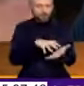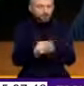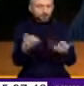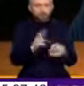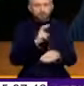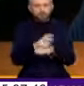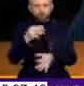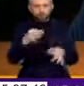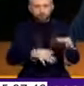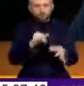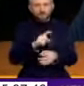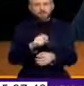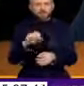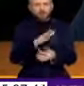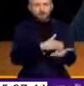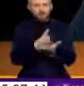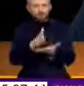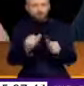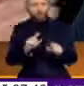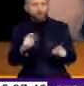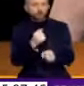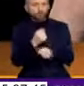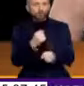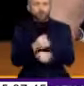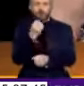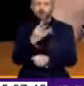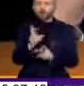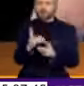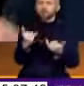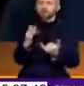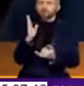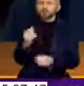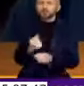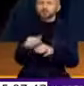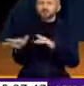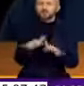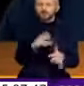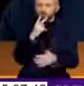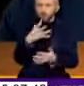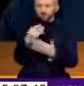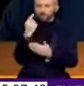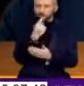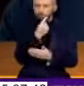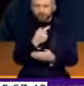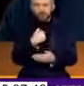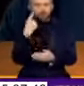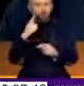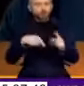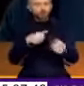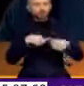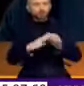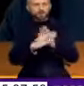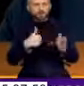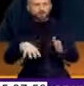йти в суд. І з європейськими шляхами можна щось робити. Добре, яким чином зараз збираєтеся діяти, коли побачили на власні очі? Я думаю, що на наступну комісію ми викличемо